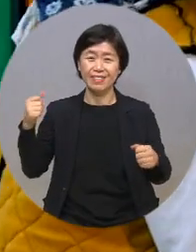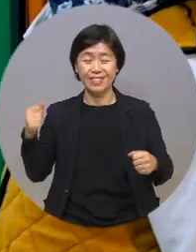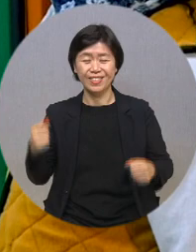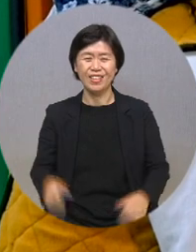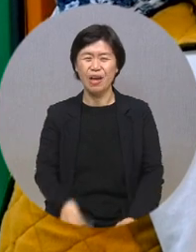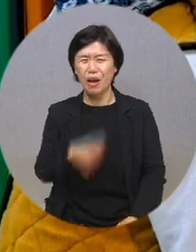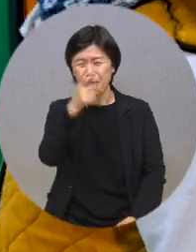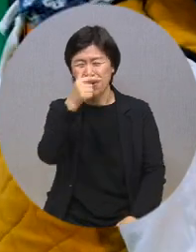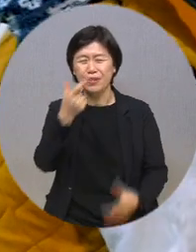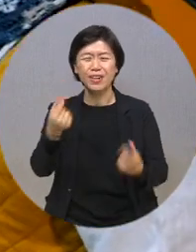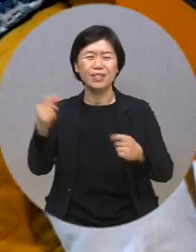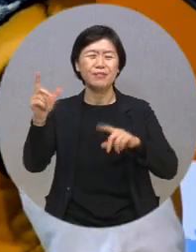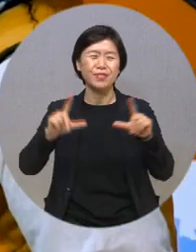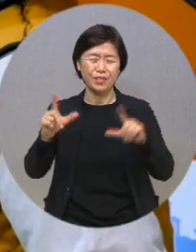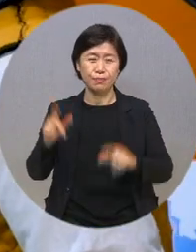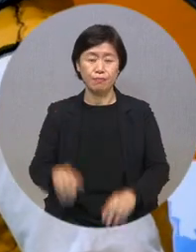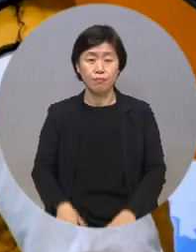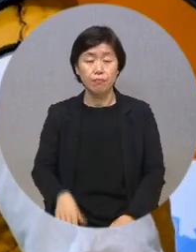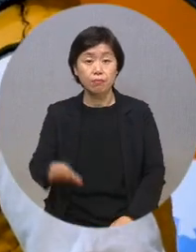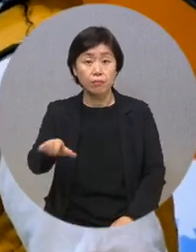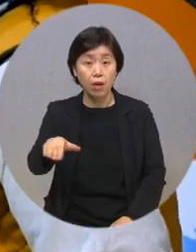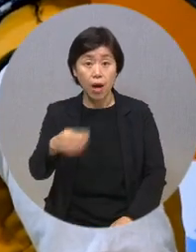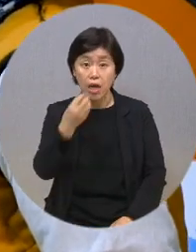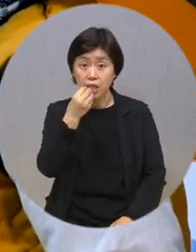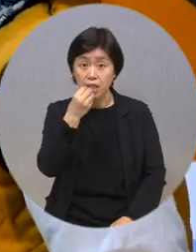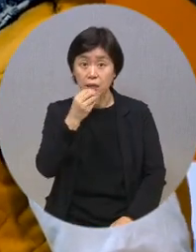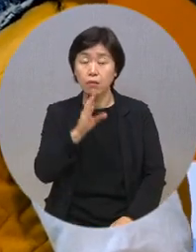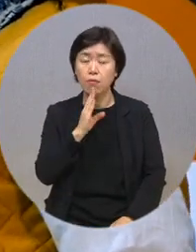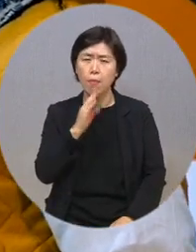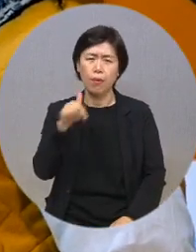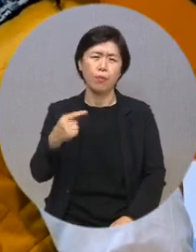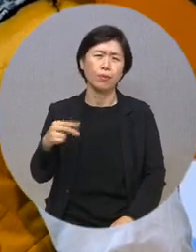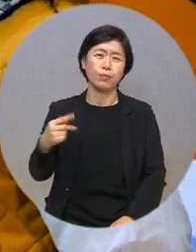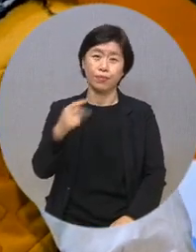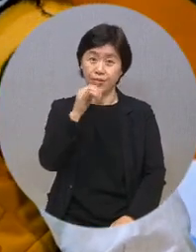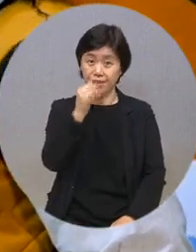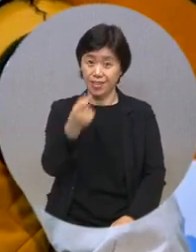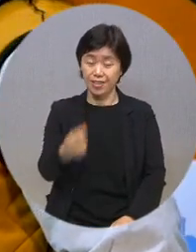야, 이게 정말 고소하죠. 아, 이거야.